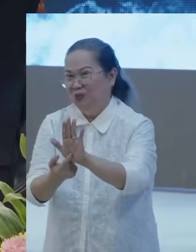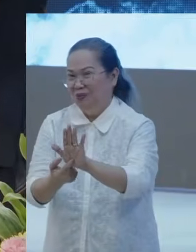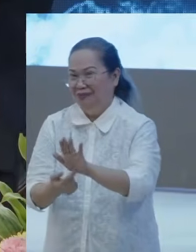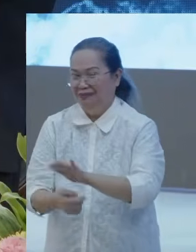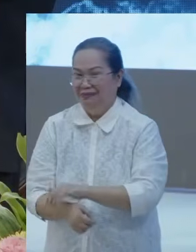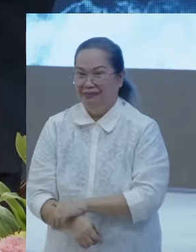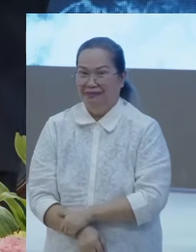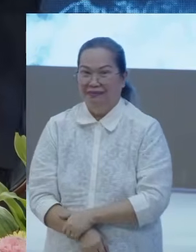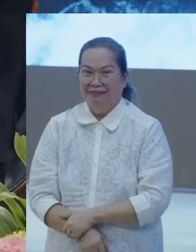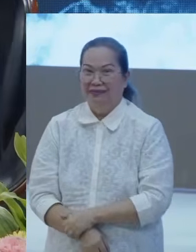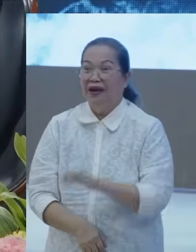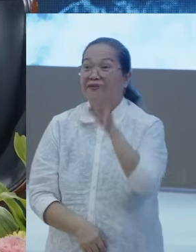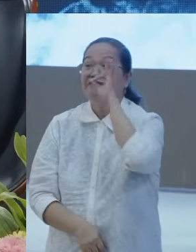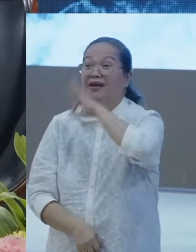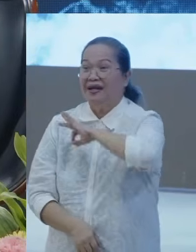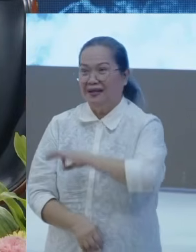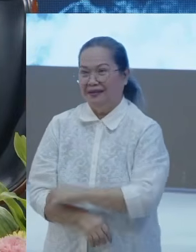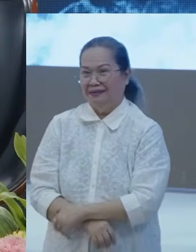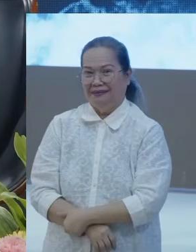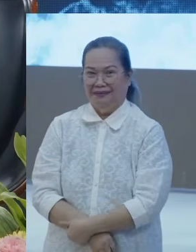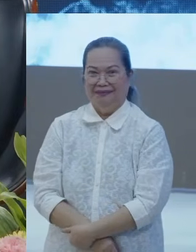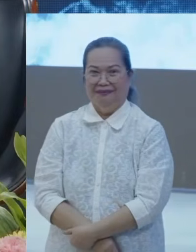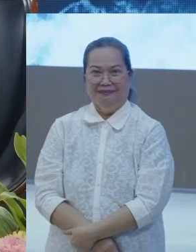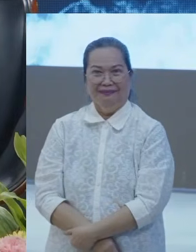So obviously, fake.